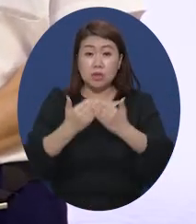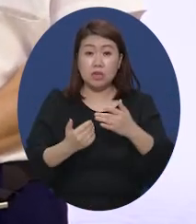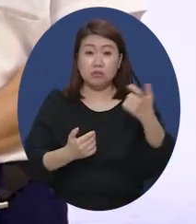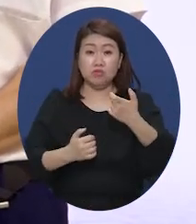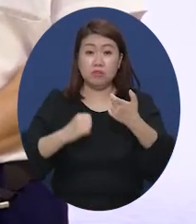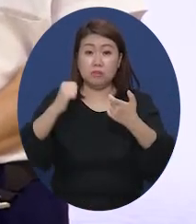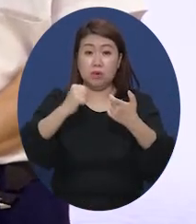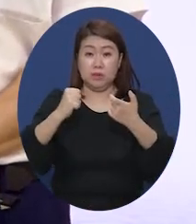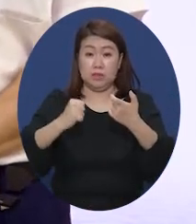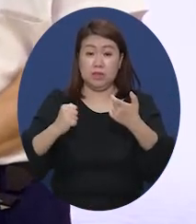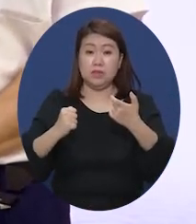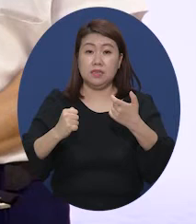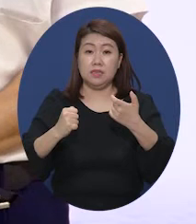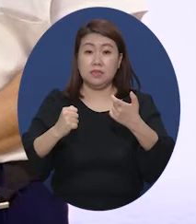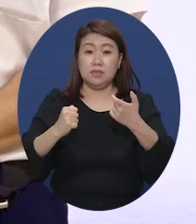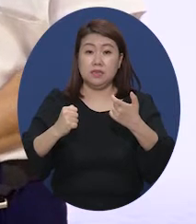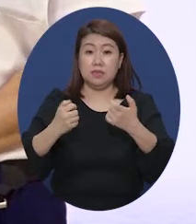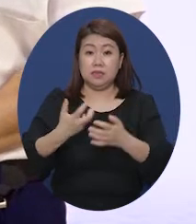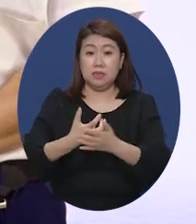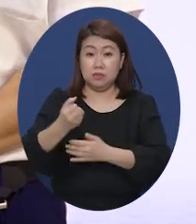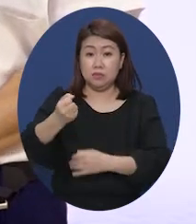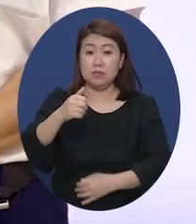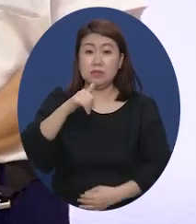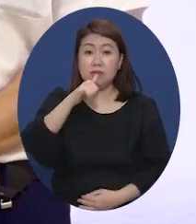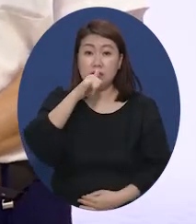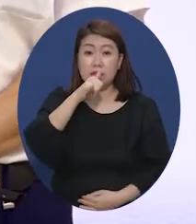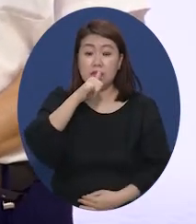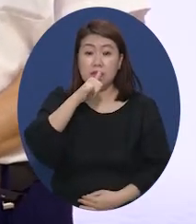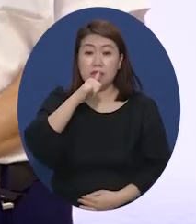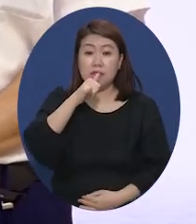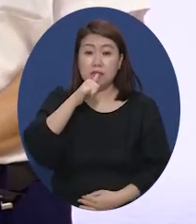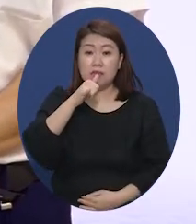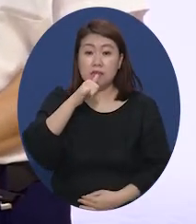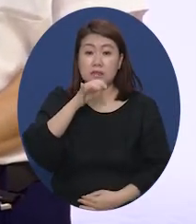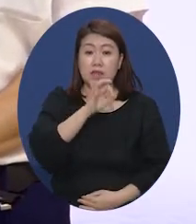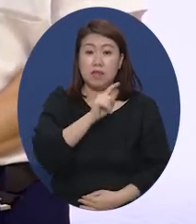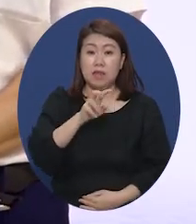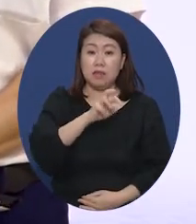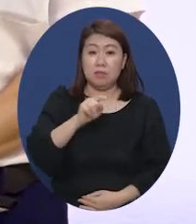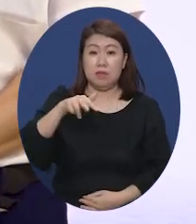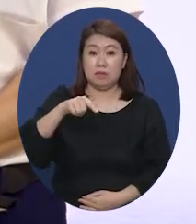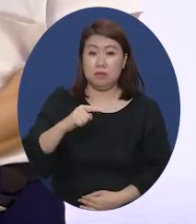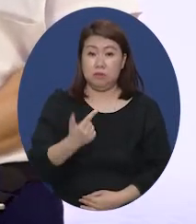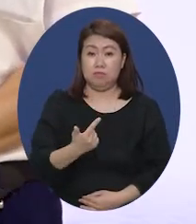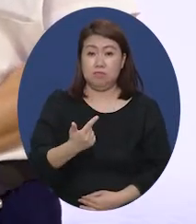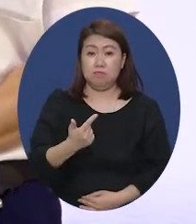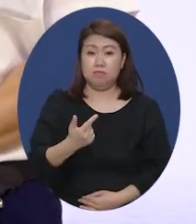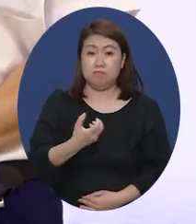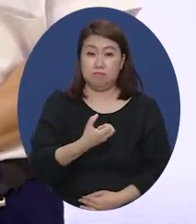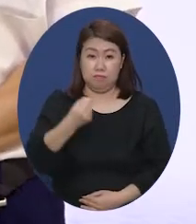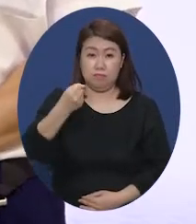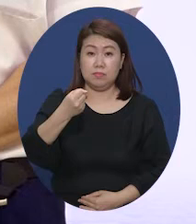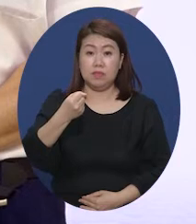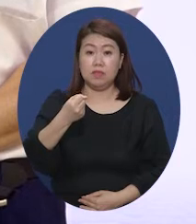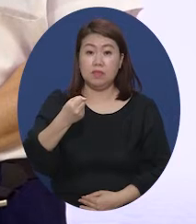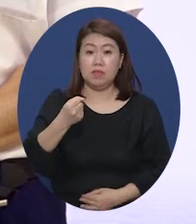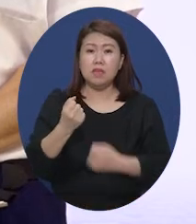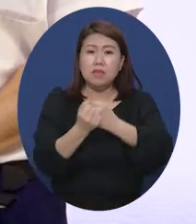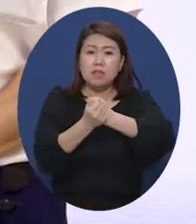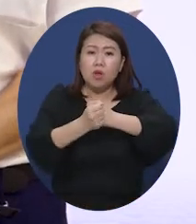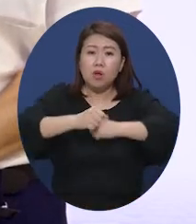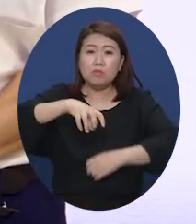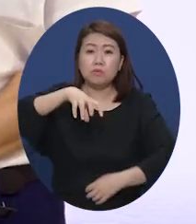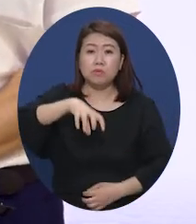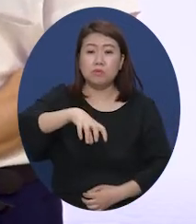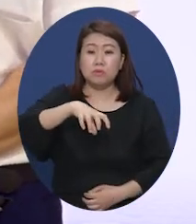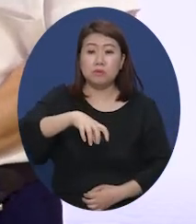전체 면적의 약 60% 정도, 59%나 나와 있지만은 이 지역을 아마존이 그 커버를 하고 있습니다. 그리고 이 지역에,